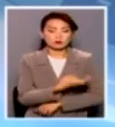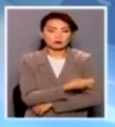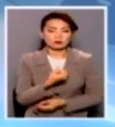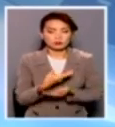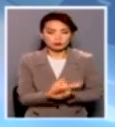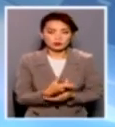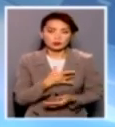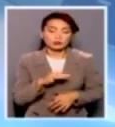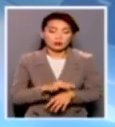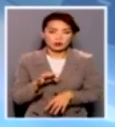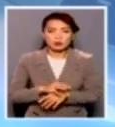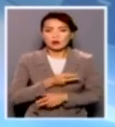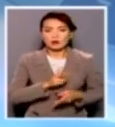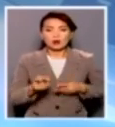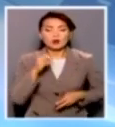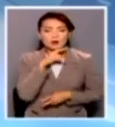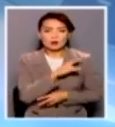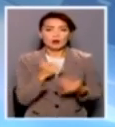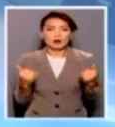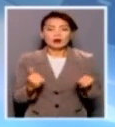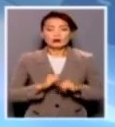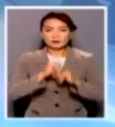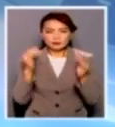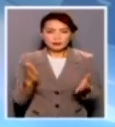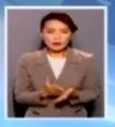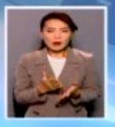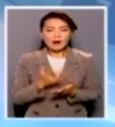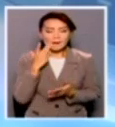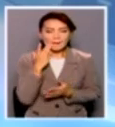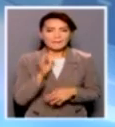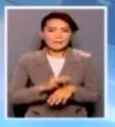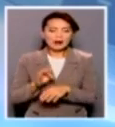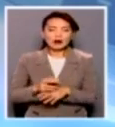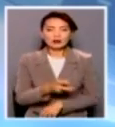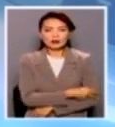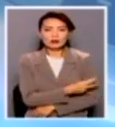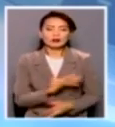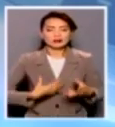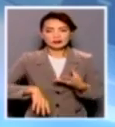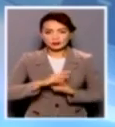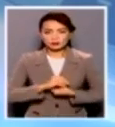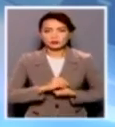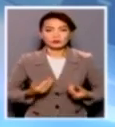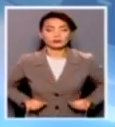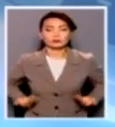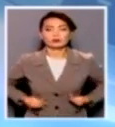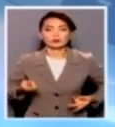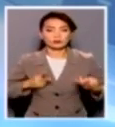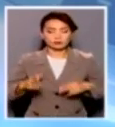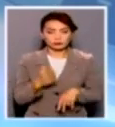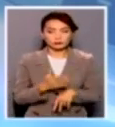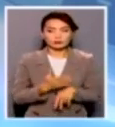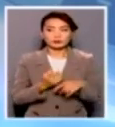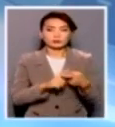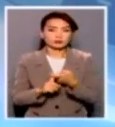тартқандар мен жүрегі мәңгілікке тоқтағандар саны дөңгеленіп барады. Батпаңдап кірген ауру дәрігерлердің де өмірін қиып жатыр.